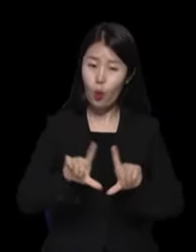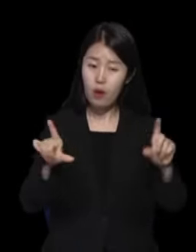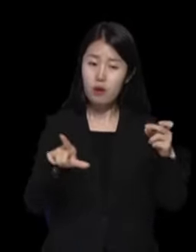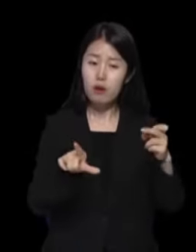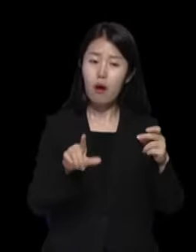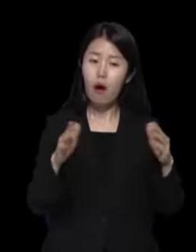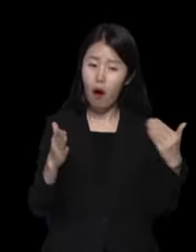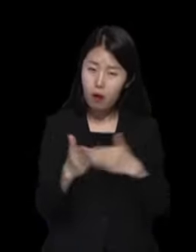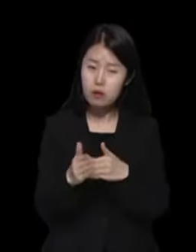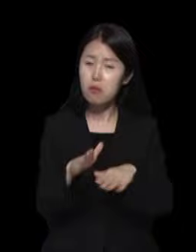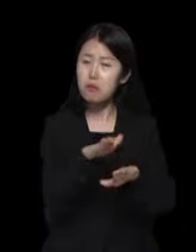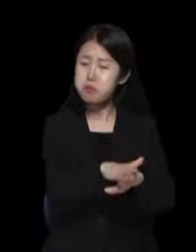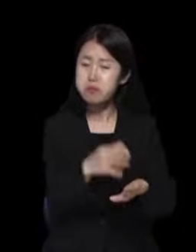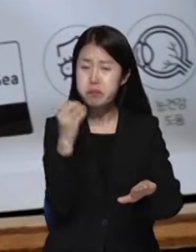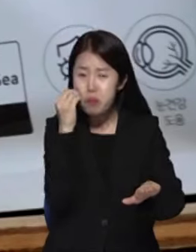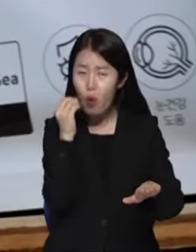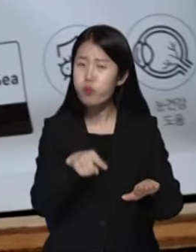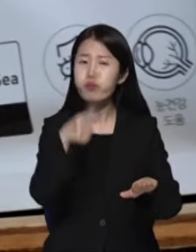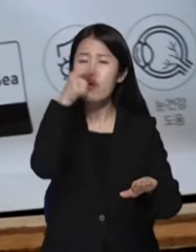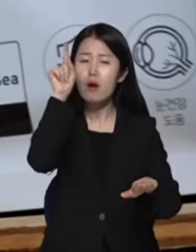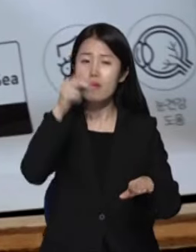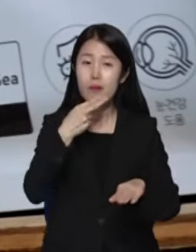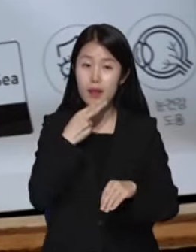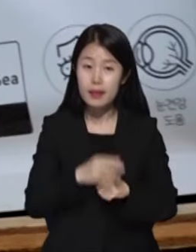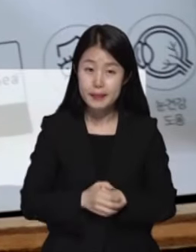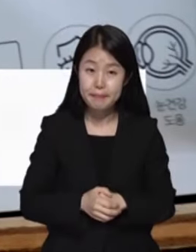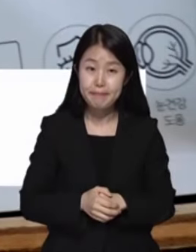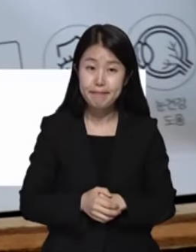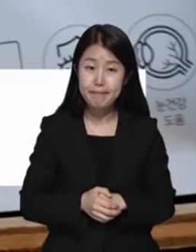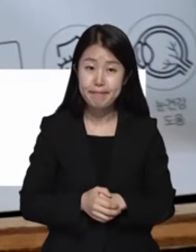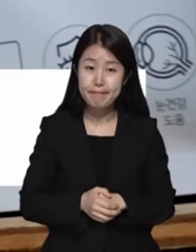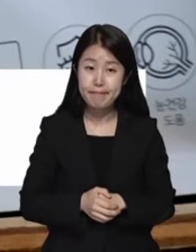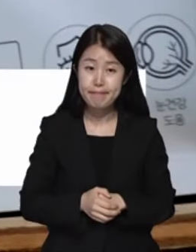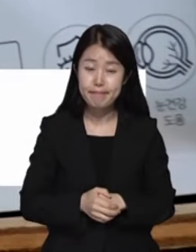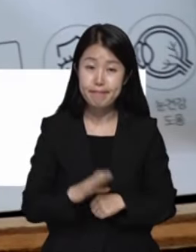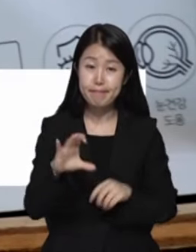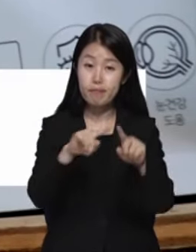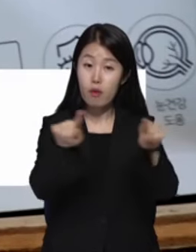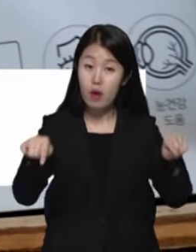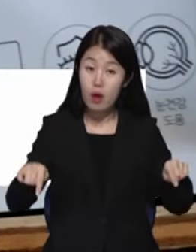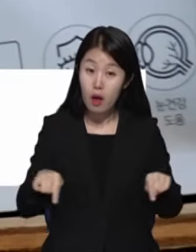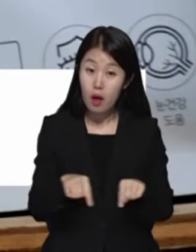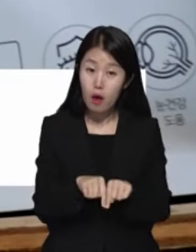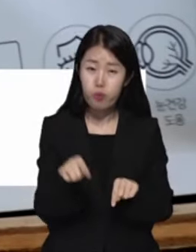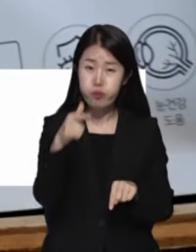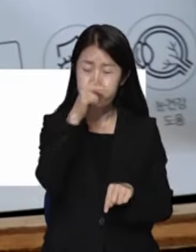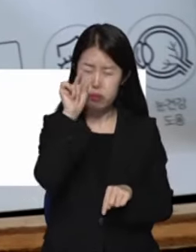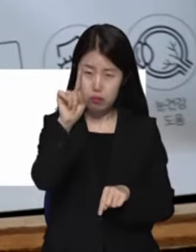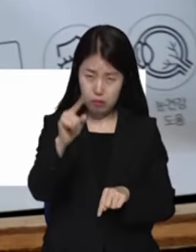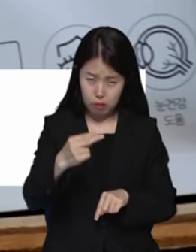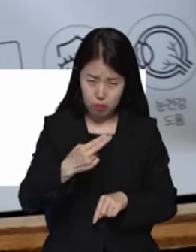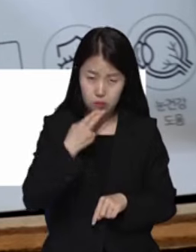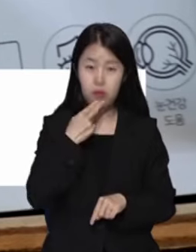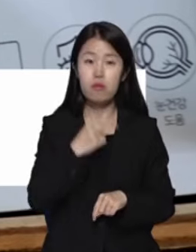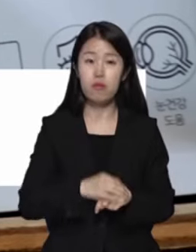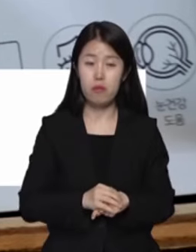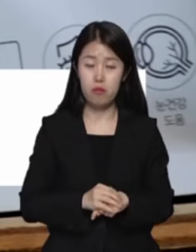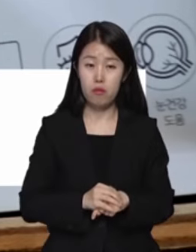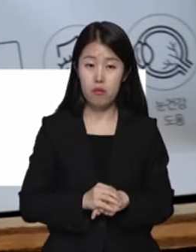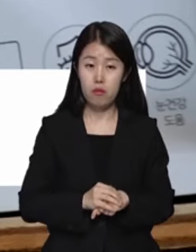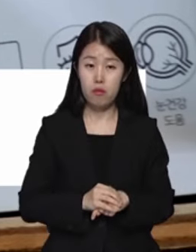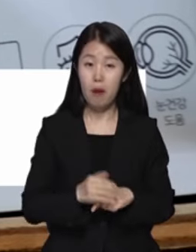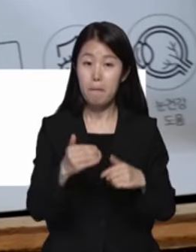부족하지 않았다고 증언했습니다. 패드 같은 경우도 항상 부족하지 않았어요. 패드가요,